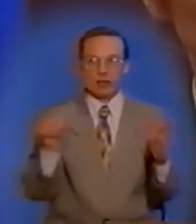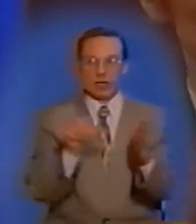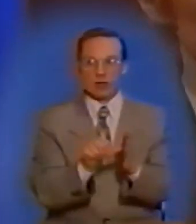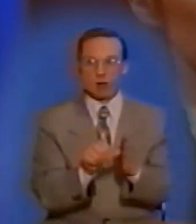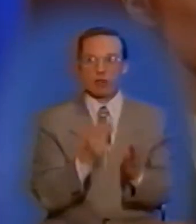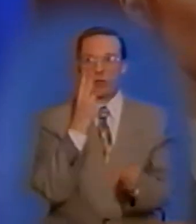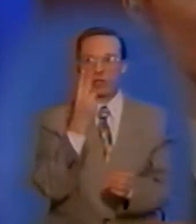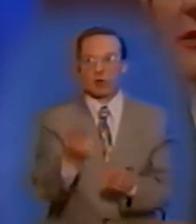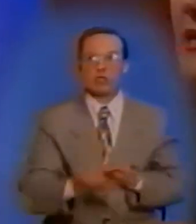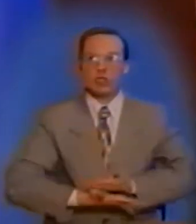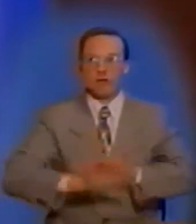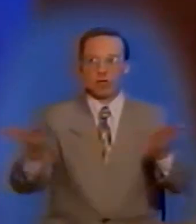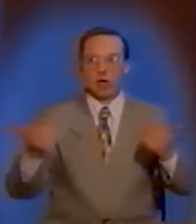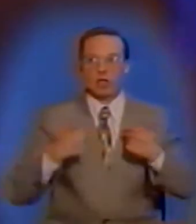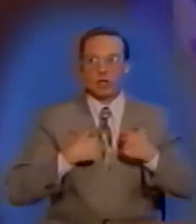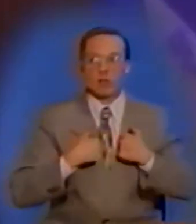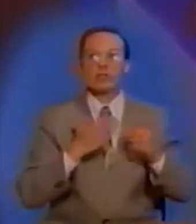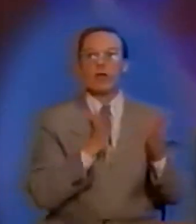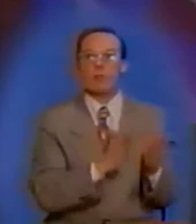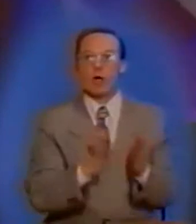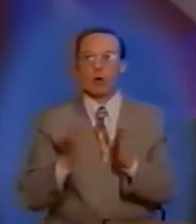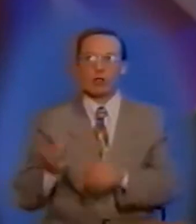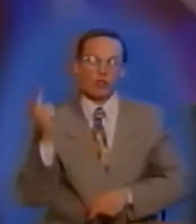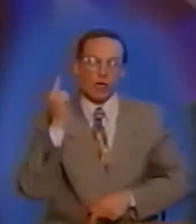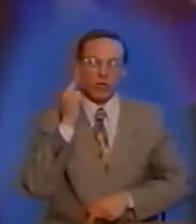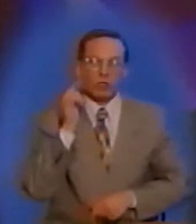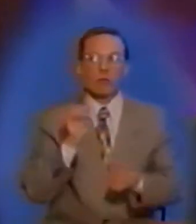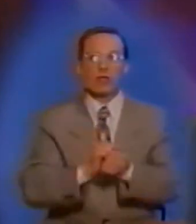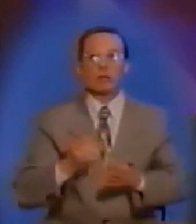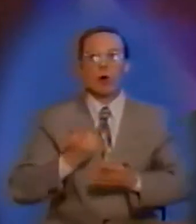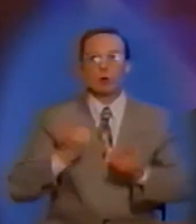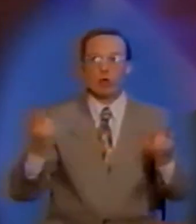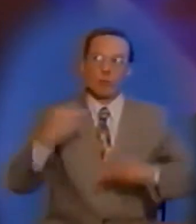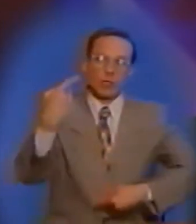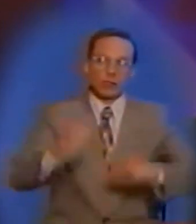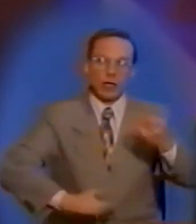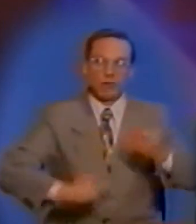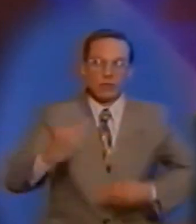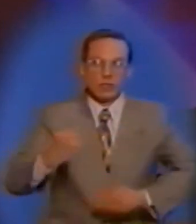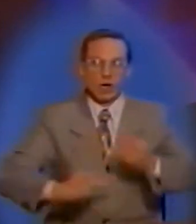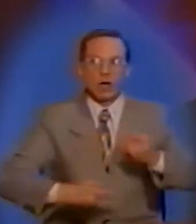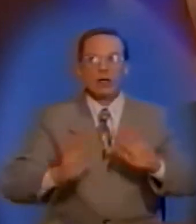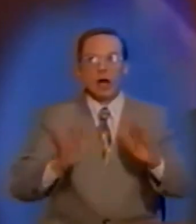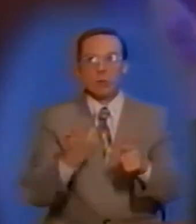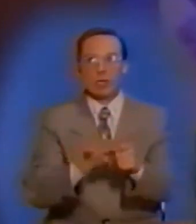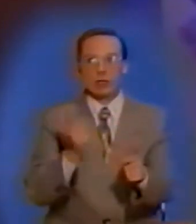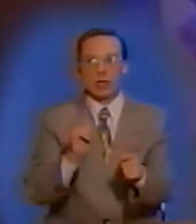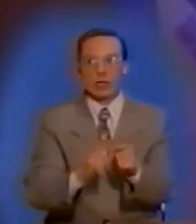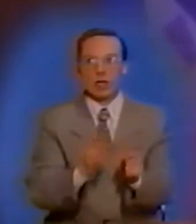dalyvauti, pasirodyti viešai, nes mes periodiškai girdime spaudoje, per televiziją apie tai,